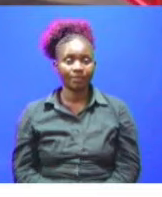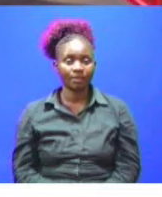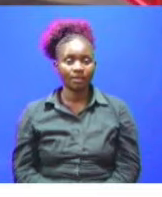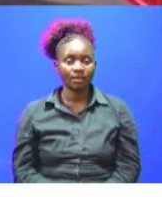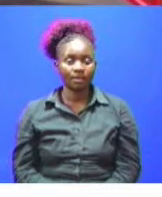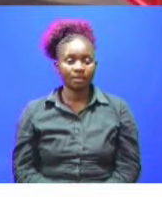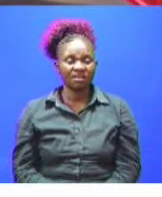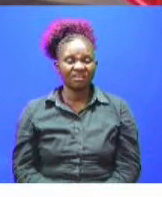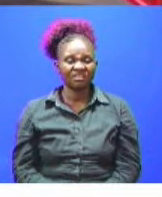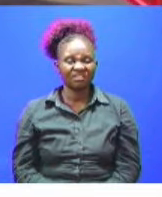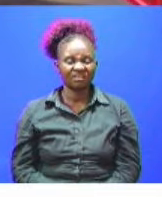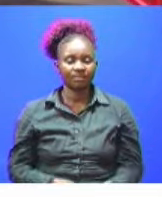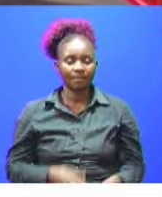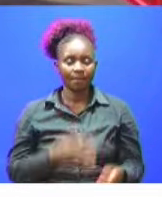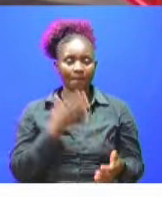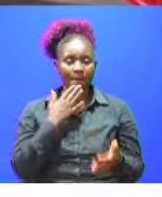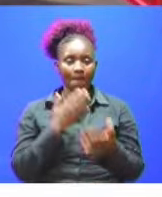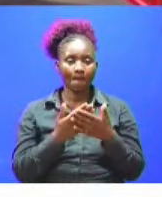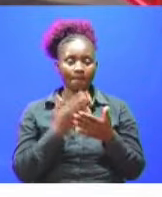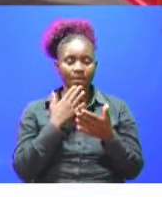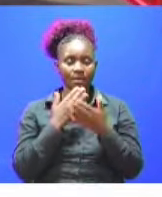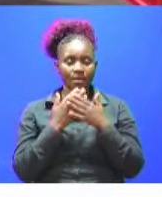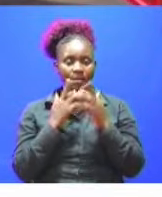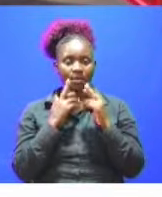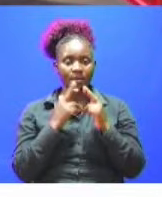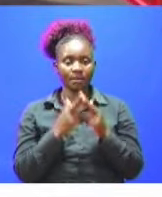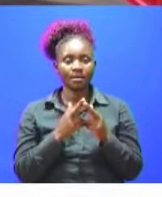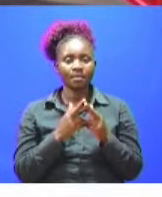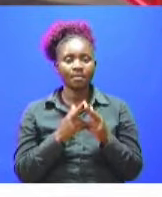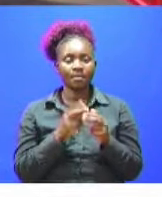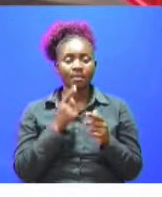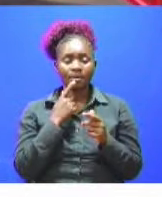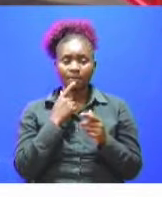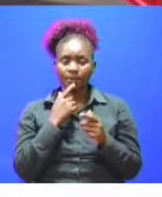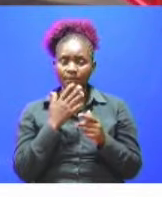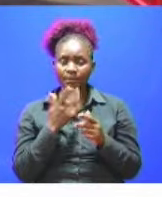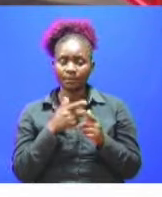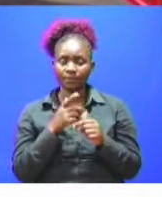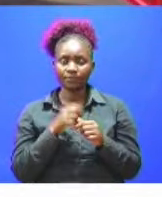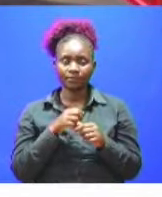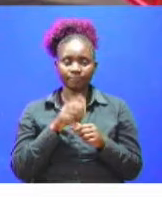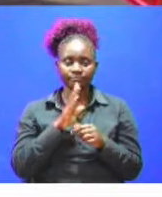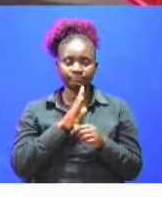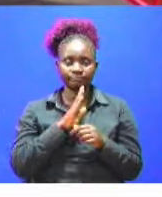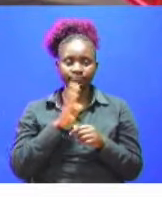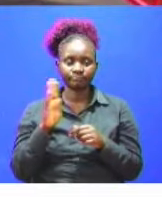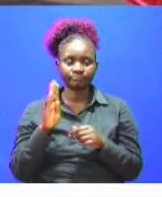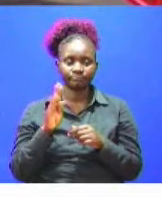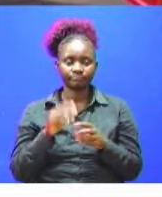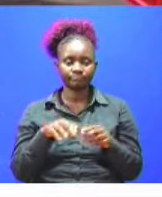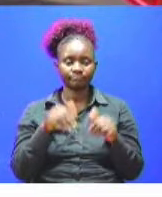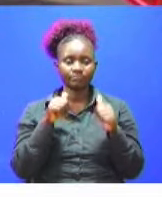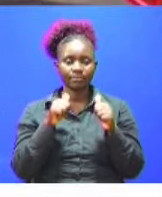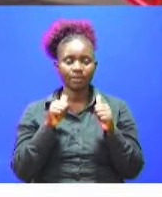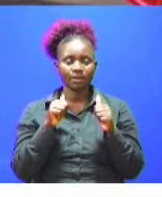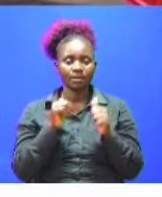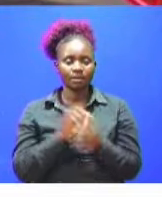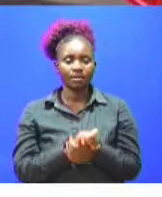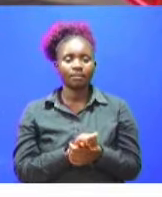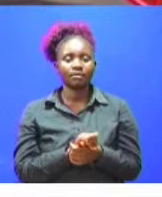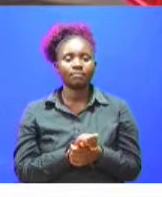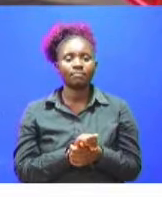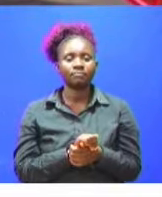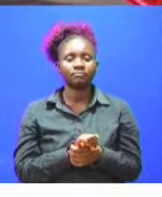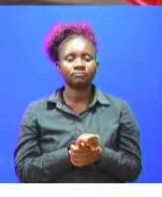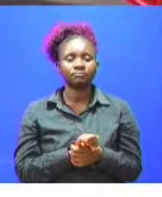Emono polka po kara soroboti horuo rugo ichania sana kuruase e county eyo ya Nyamira